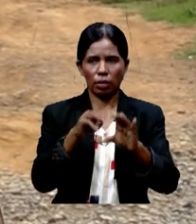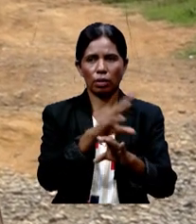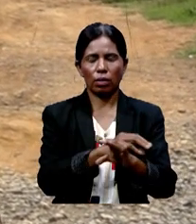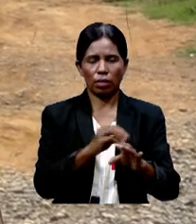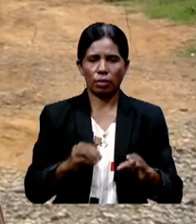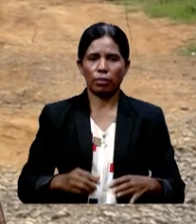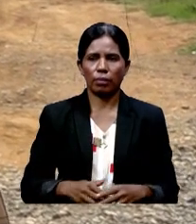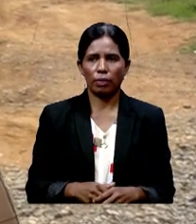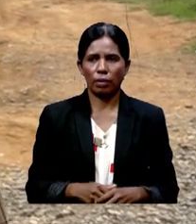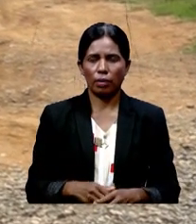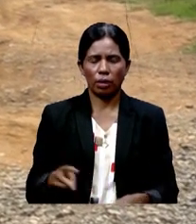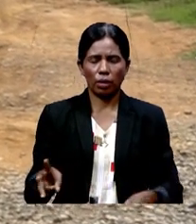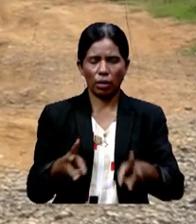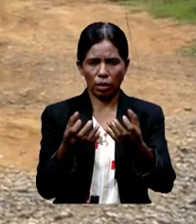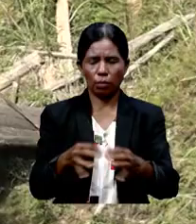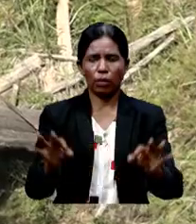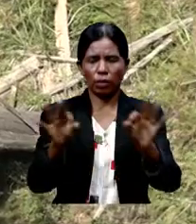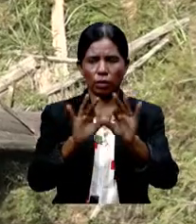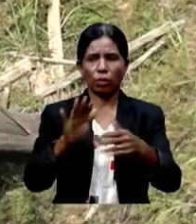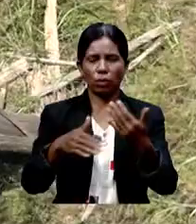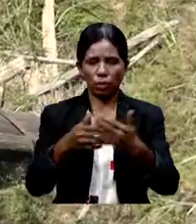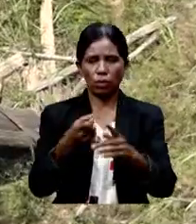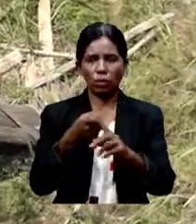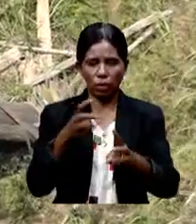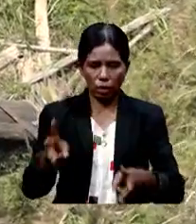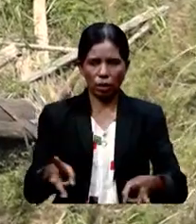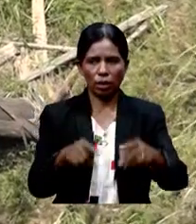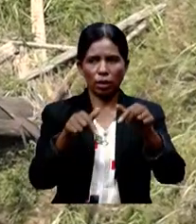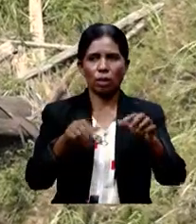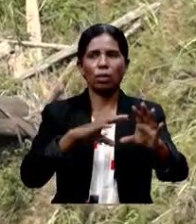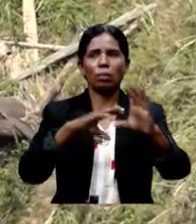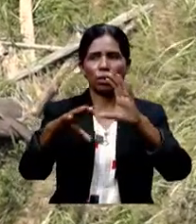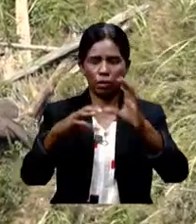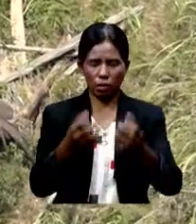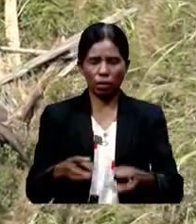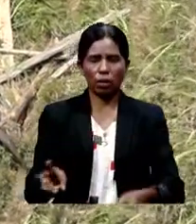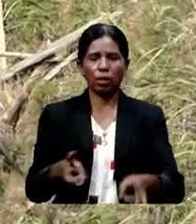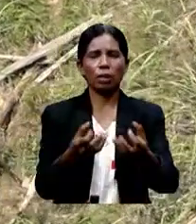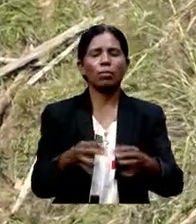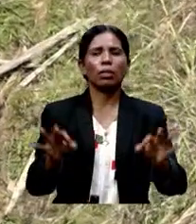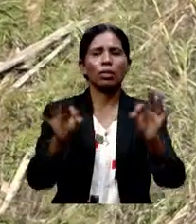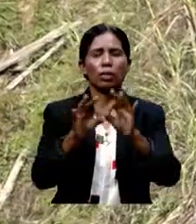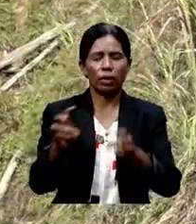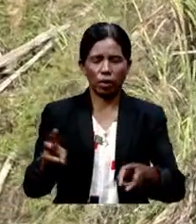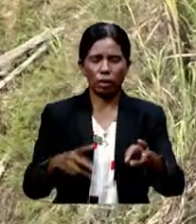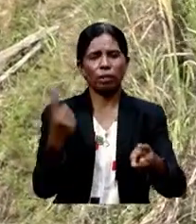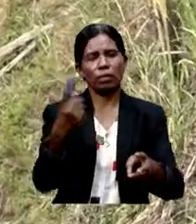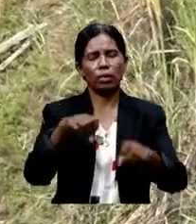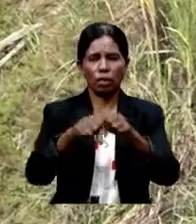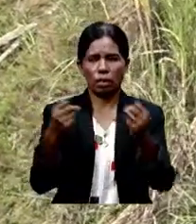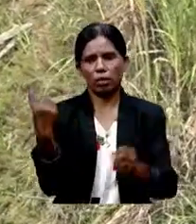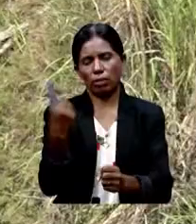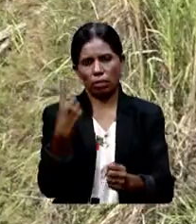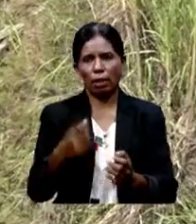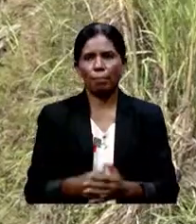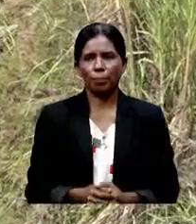Nebe dalane importante tamba batutu deusi dalane. Komunikasan dalane importante. Nebe togram dalane sene dalitni. Agora